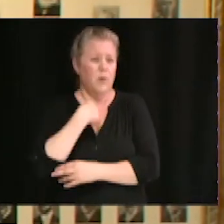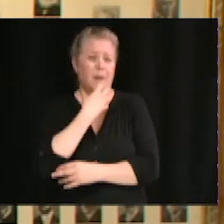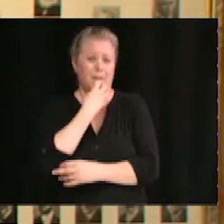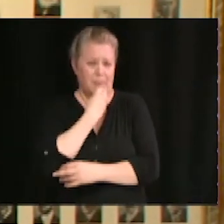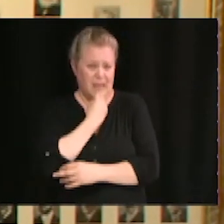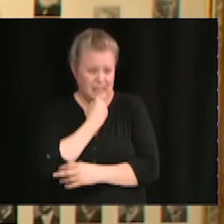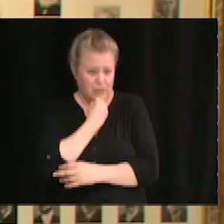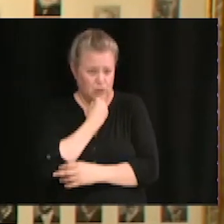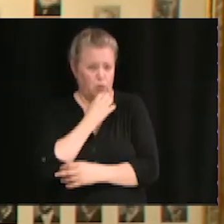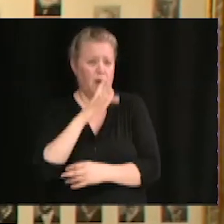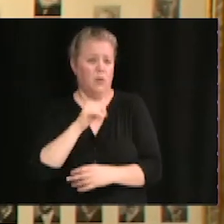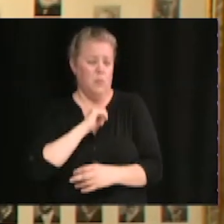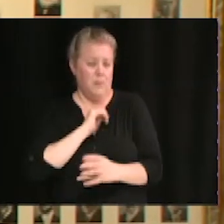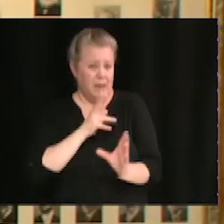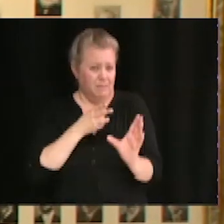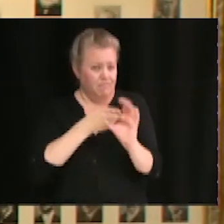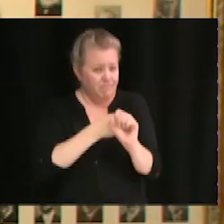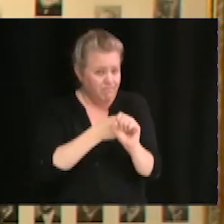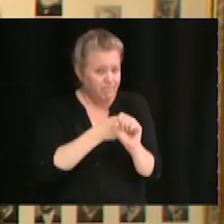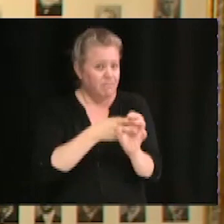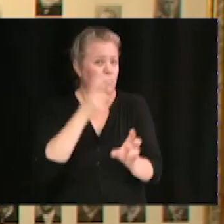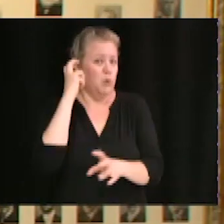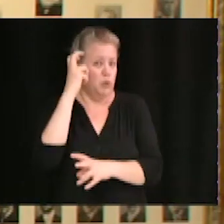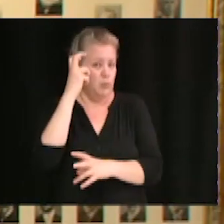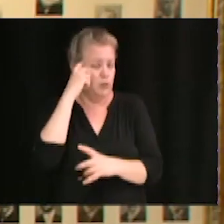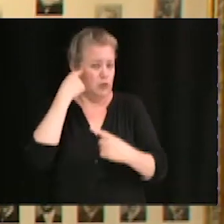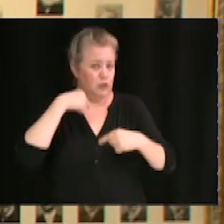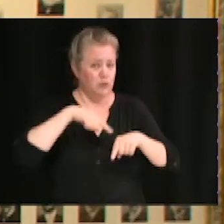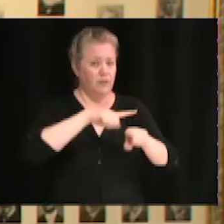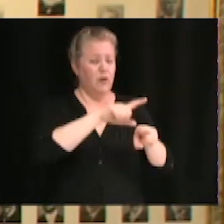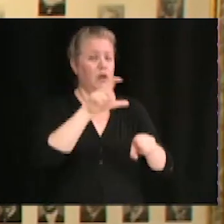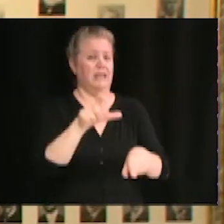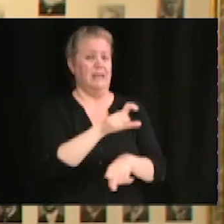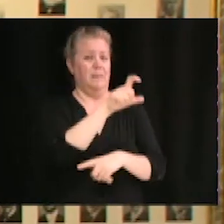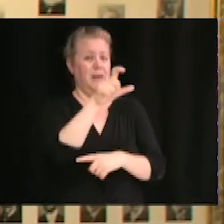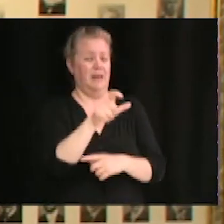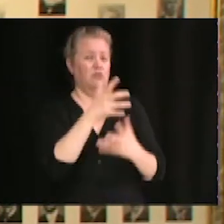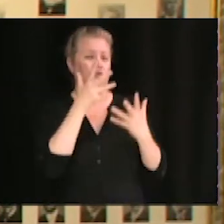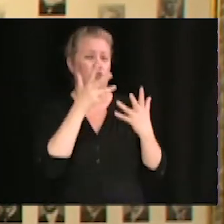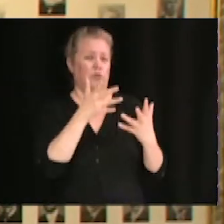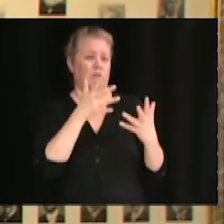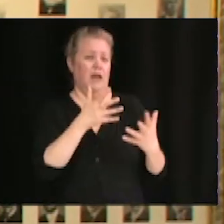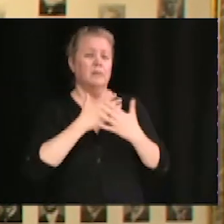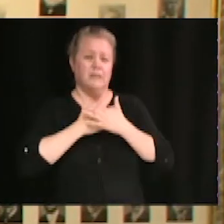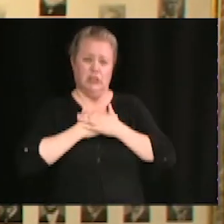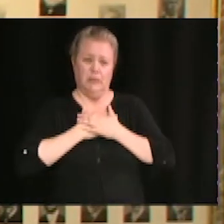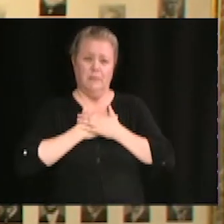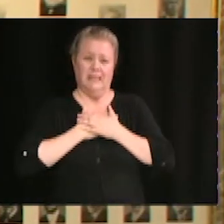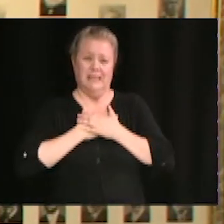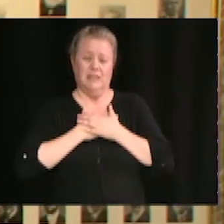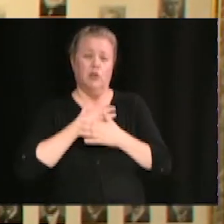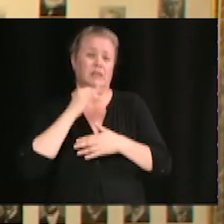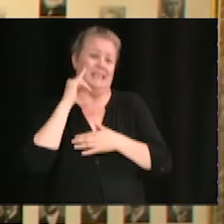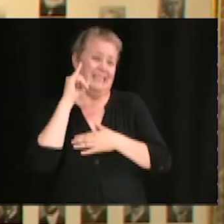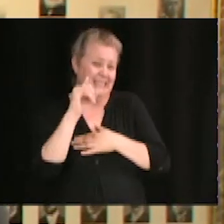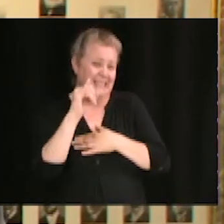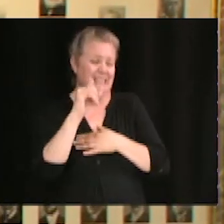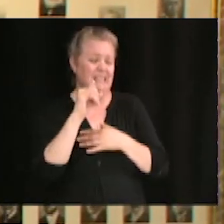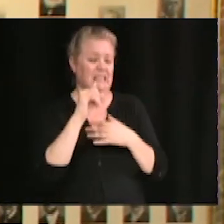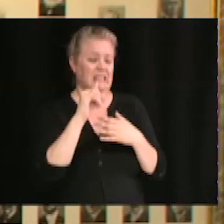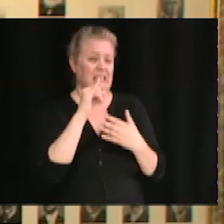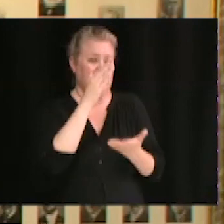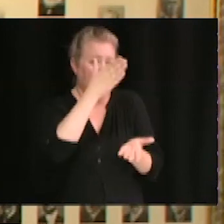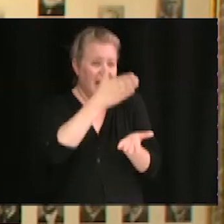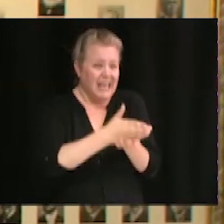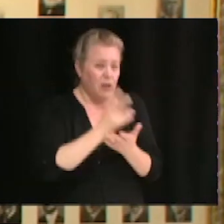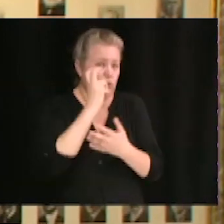'autobus pour aller à Québec régulièrement. Et puis, je voudrais savoir s'il va être relocalisé. et